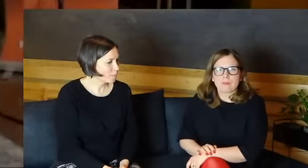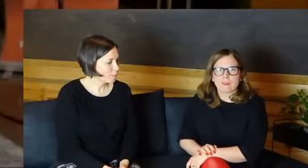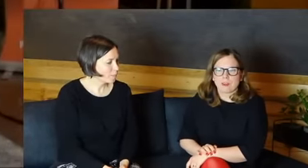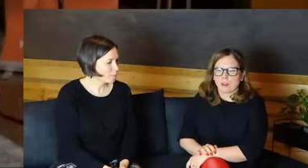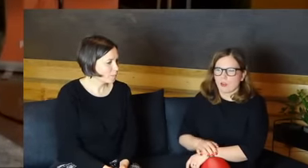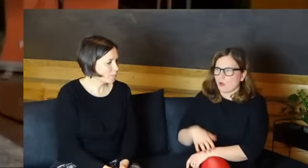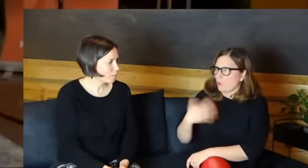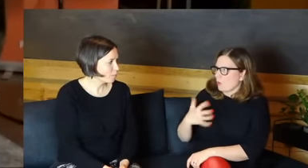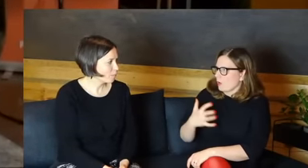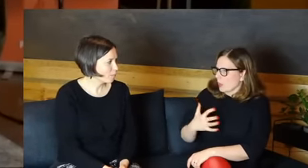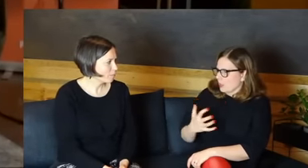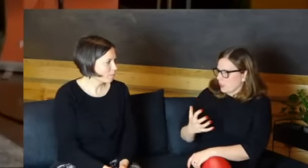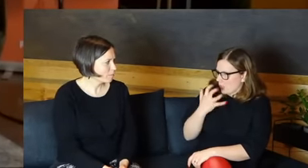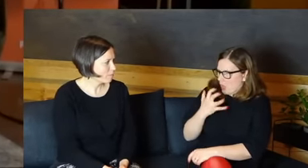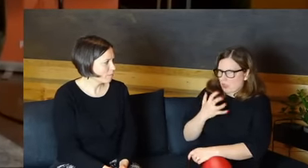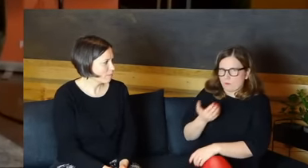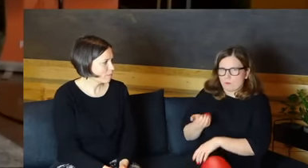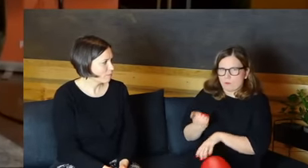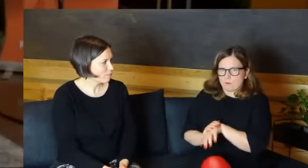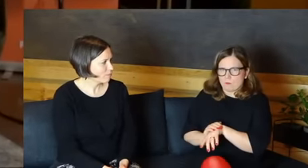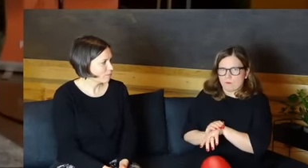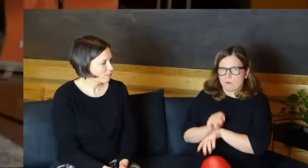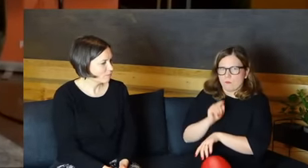Ihan jäätä.